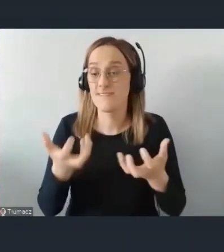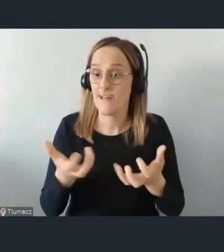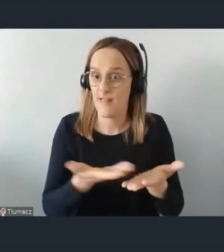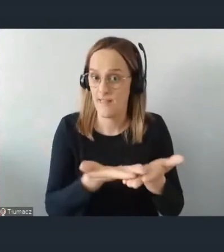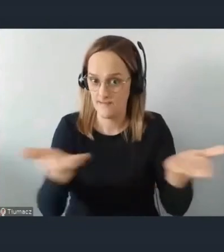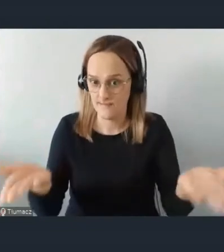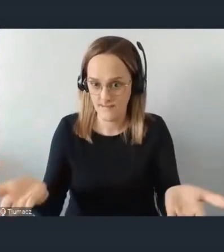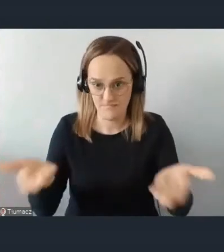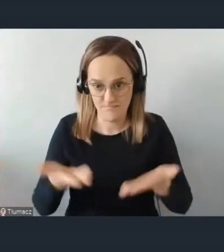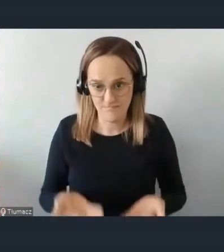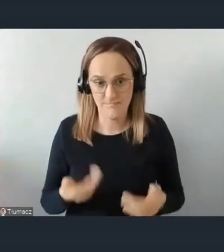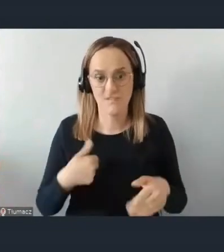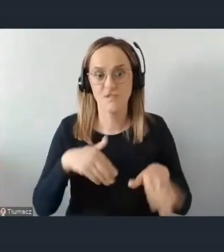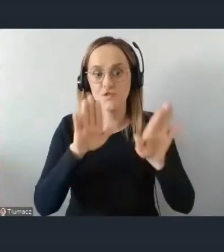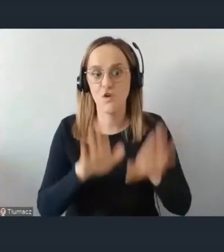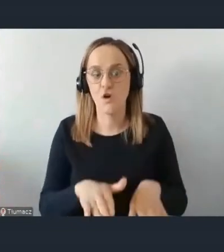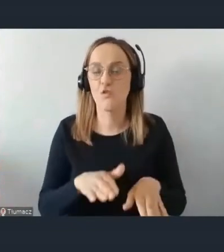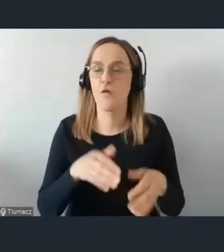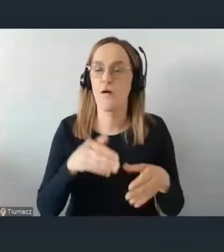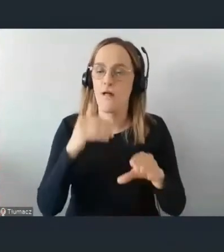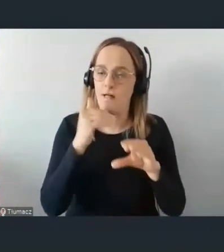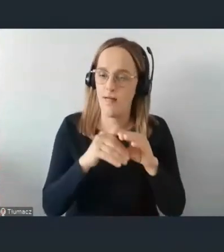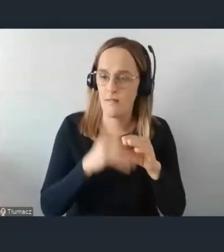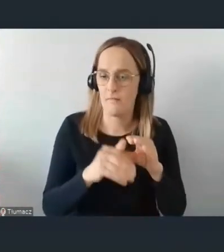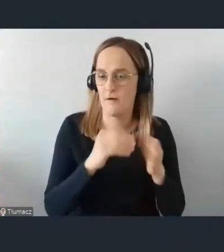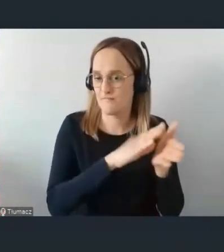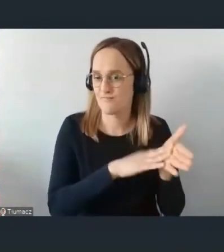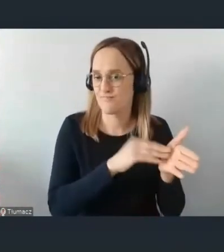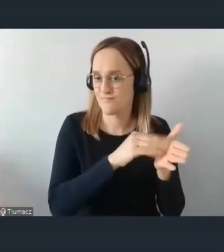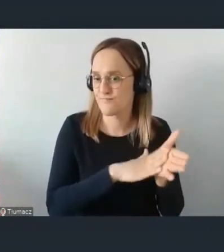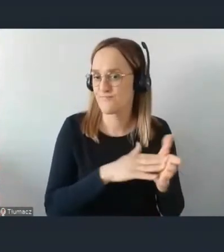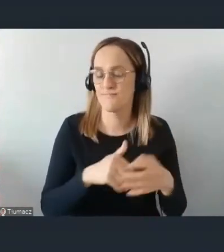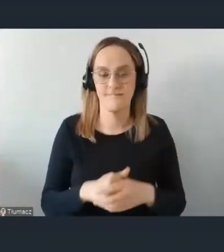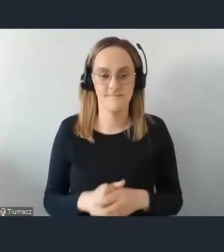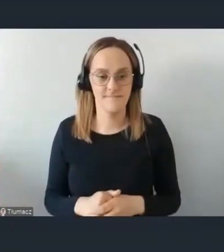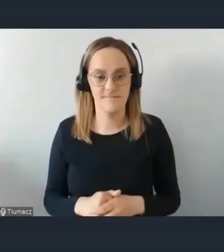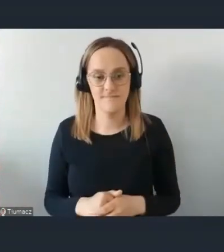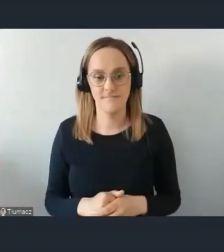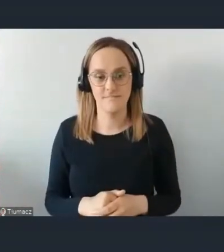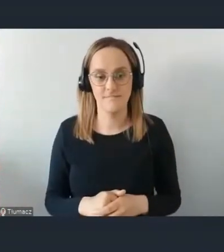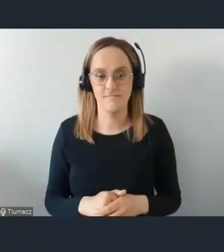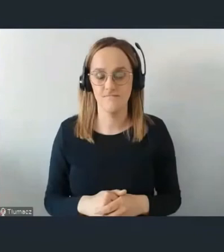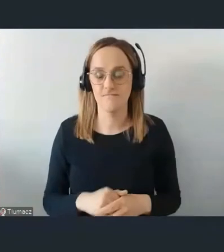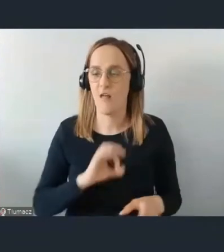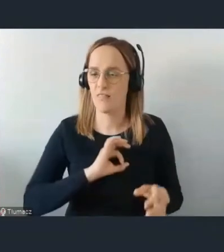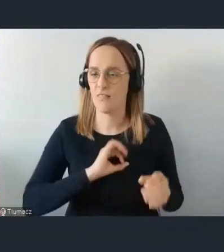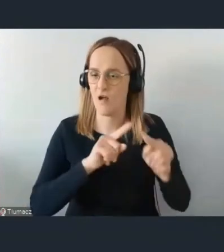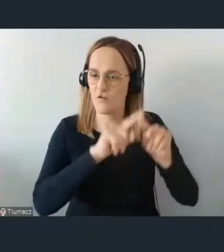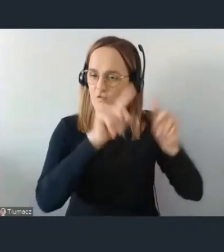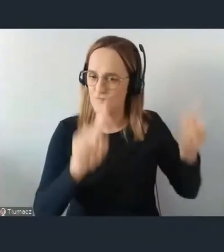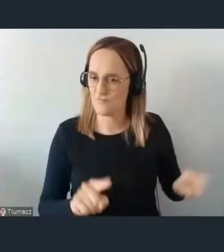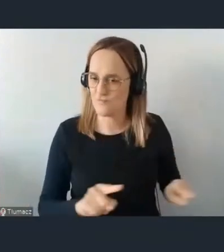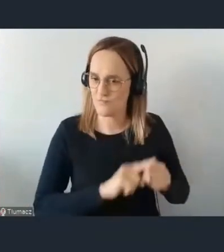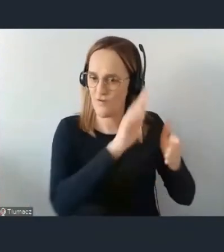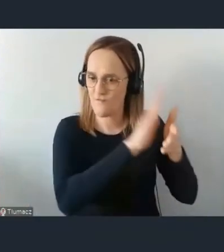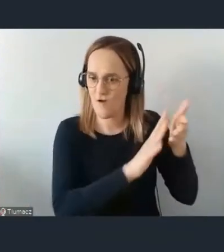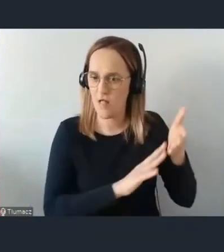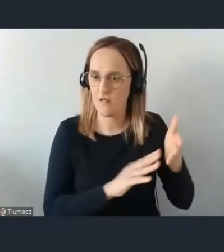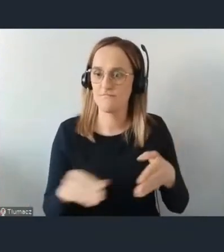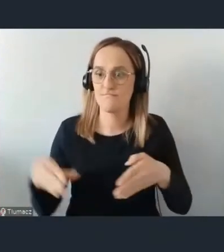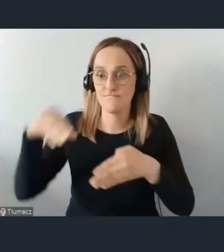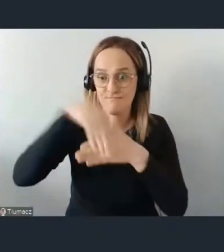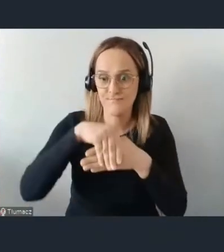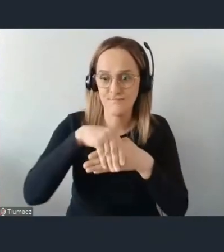Państwa serdecznie do zostawienia swojego adresu mailowego w naszym formularzu, który jest dostępny, przypięty na